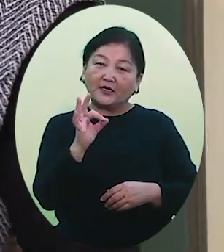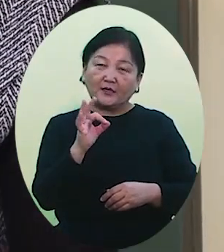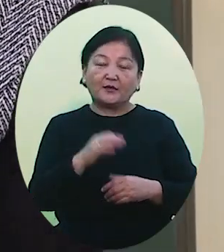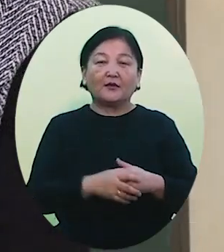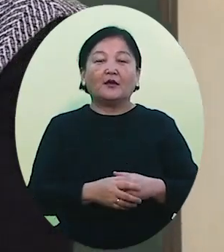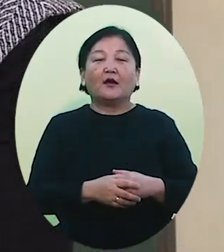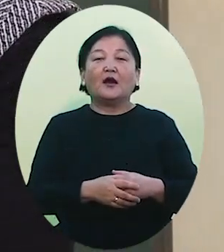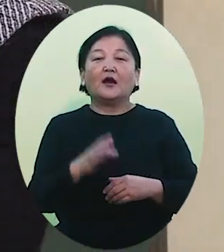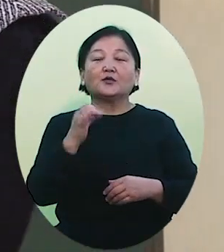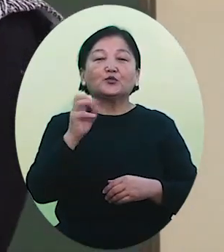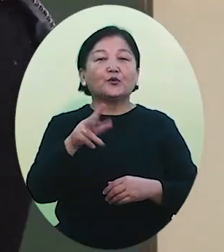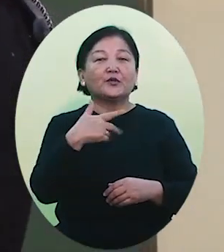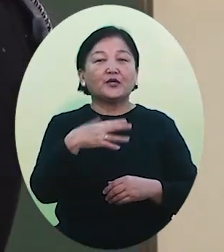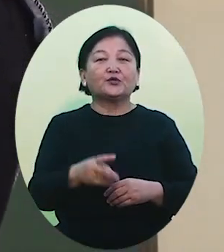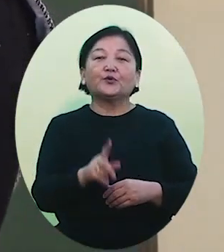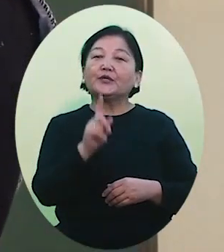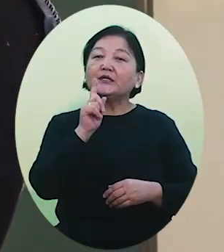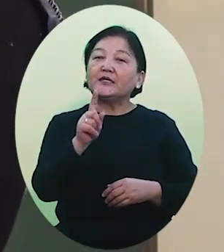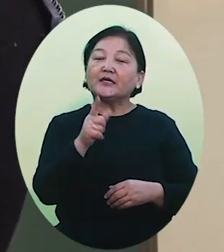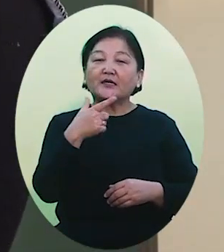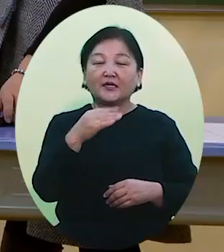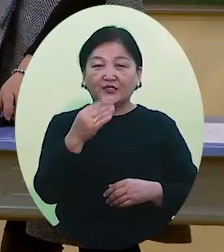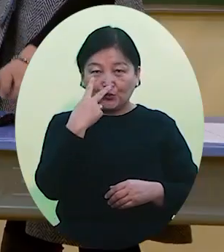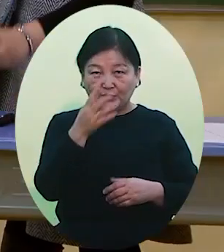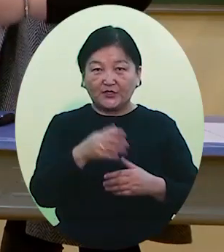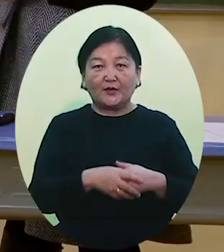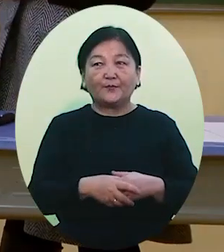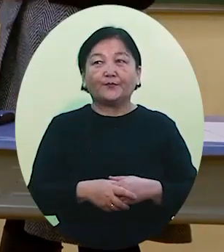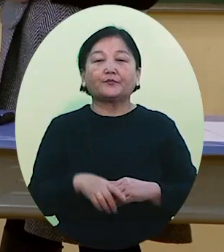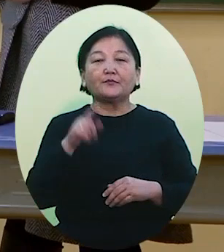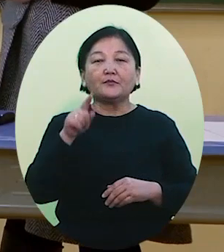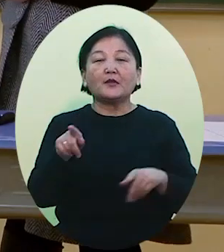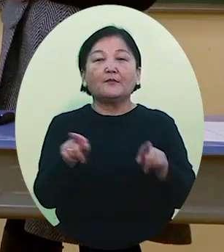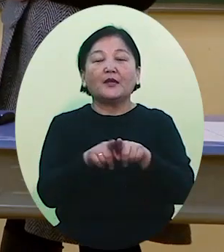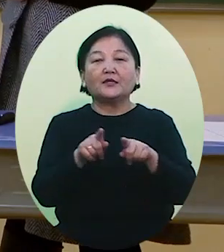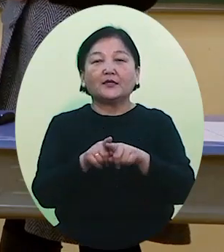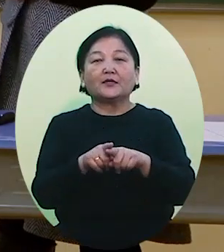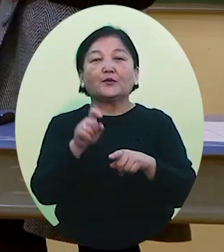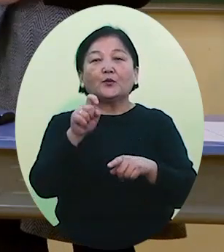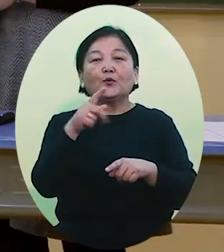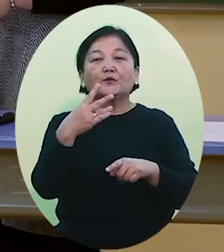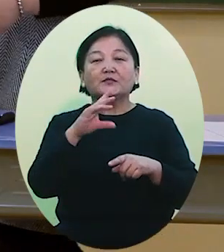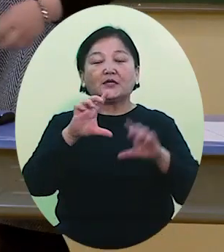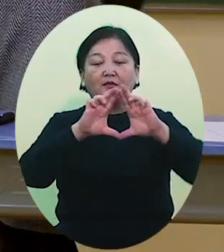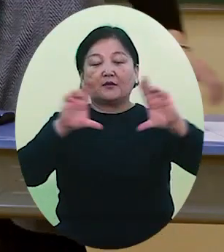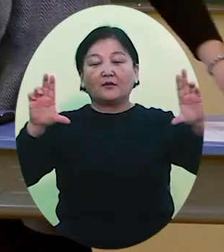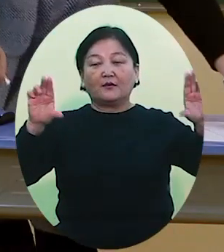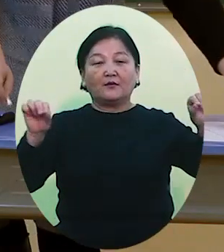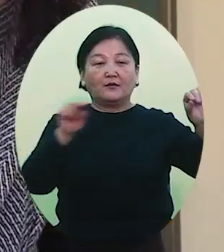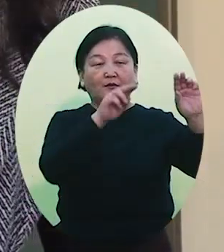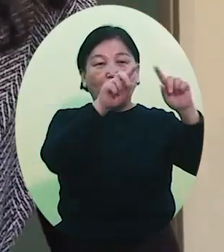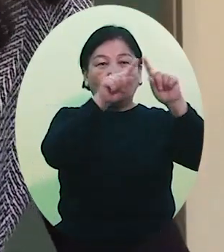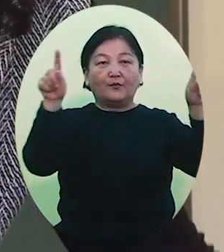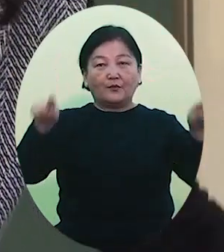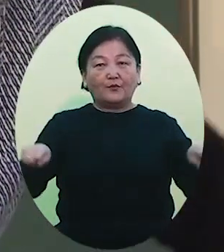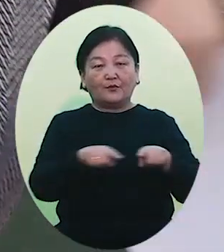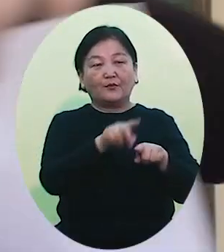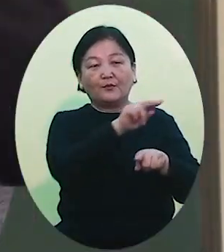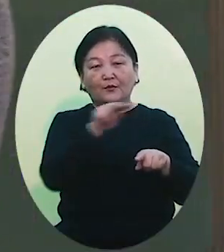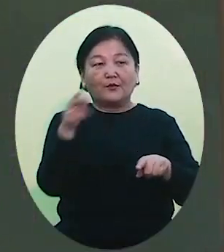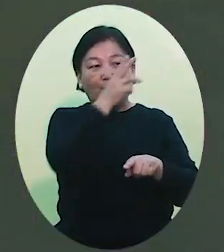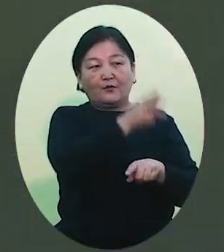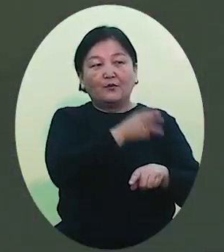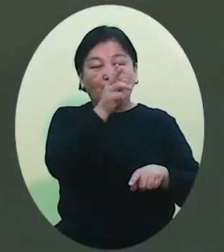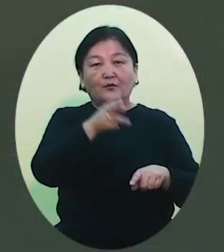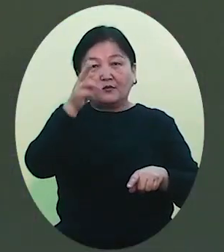За, за энэ функцийн графикийг байгуулахдаа мөн оролт гаралтын хүснэгт ашигласан байх ёстой. За, хас 2-ыг орлуулахаар хас 2-тай